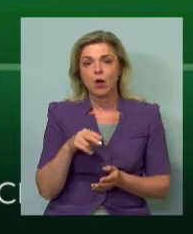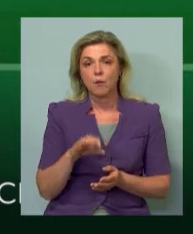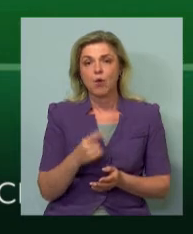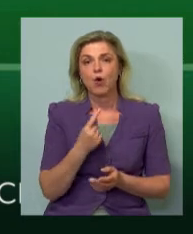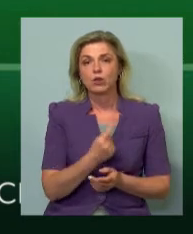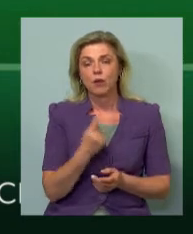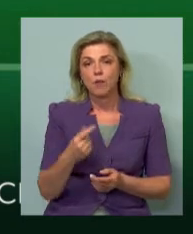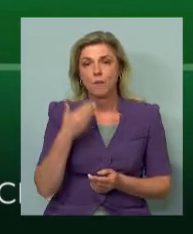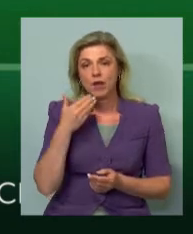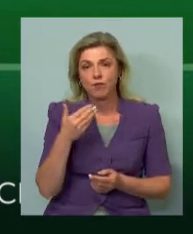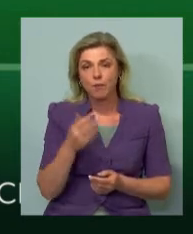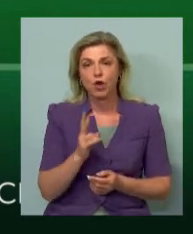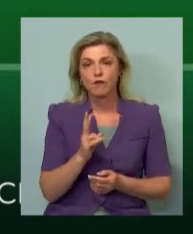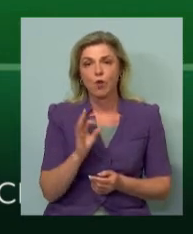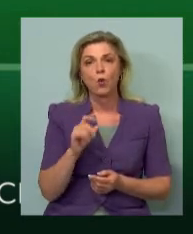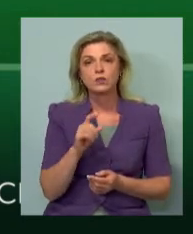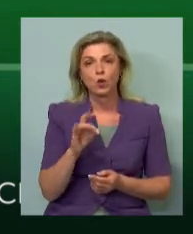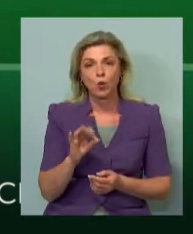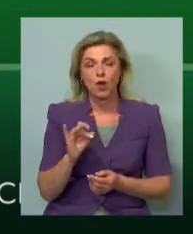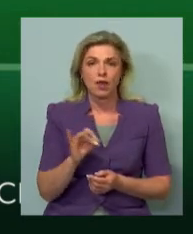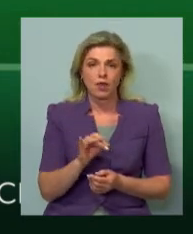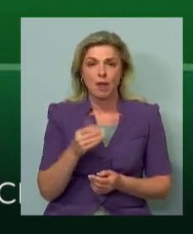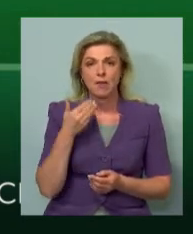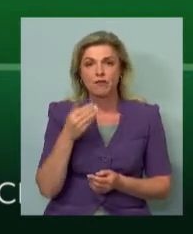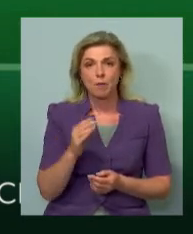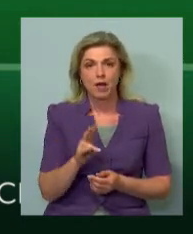місті Первомайську, Кривоозерському та Первомайському районах.